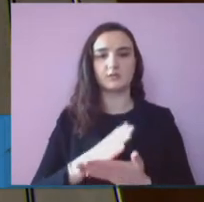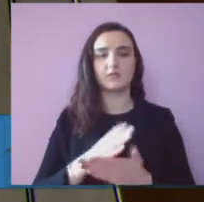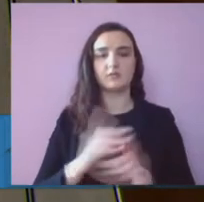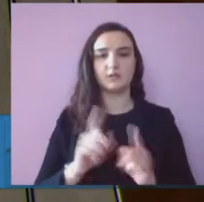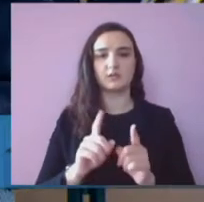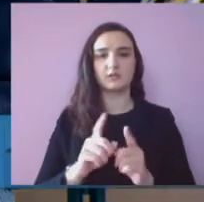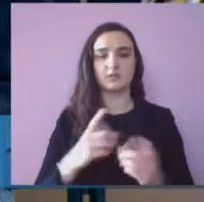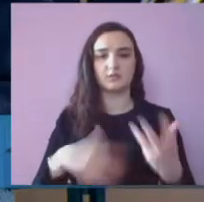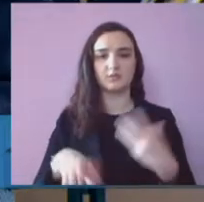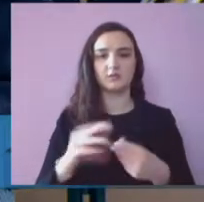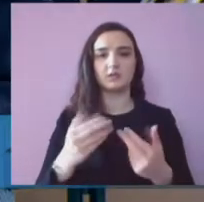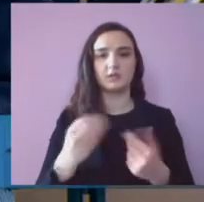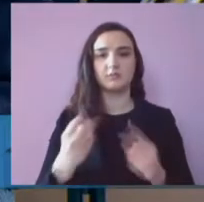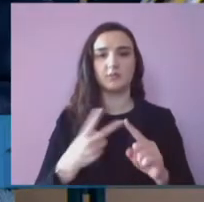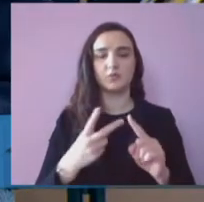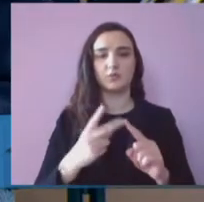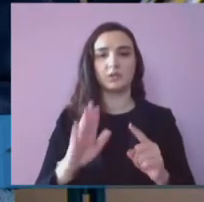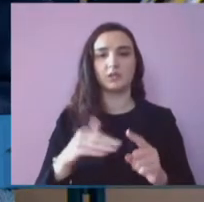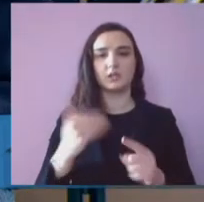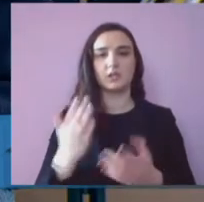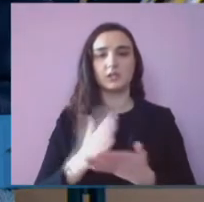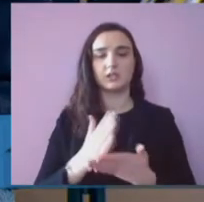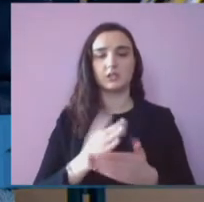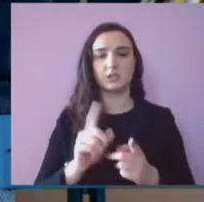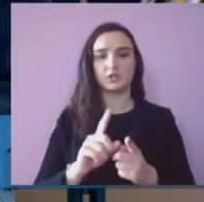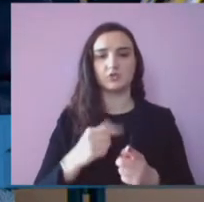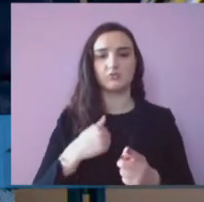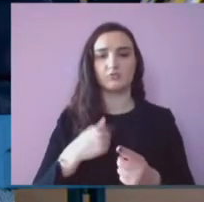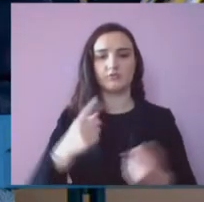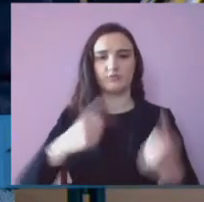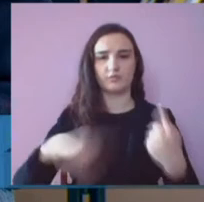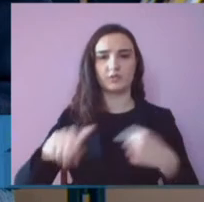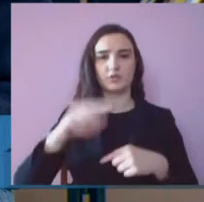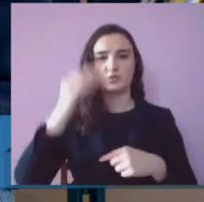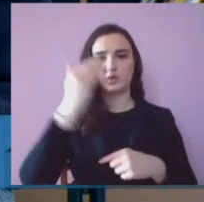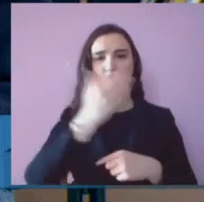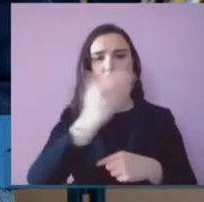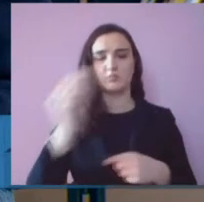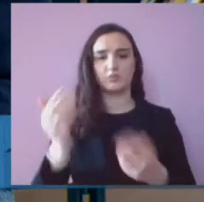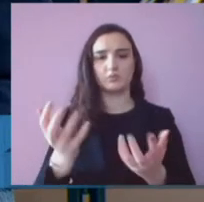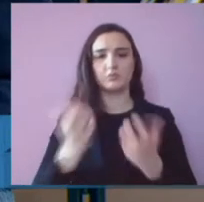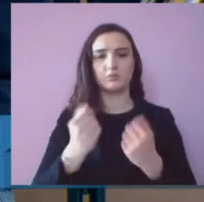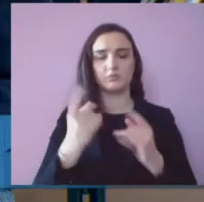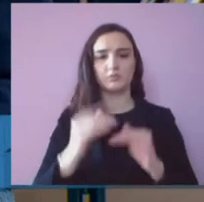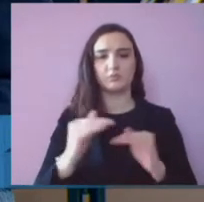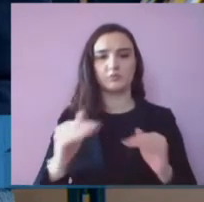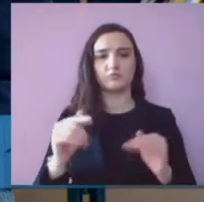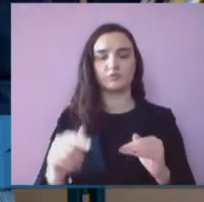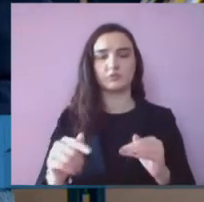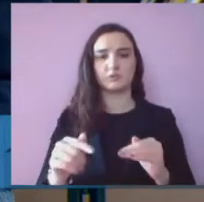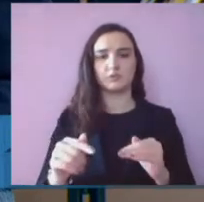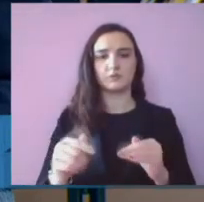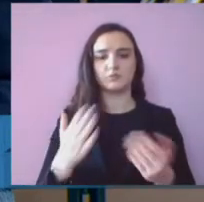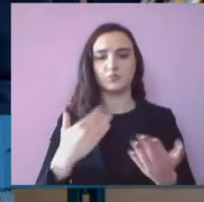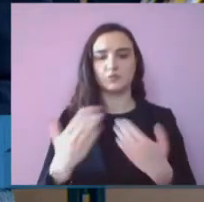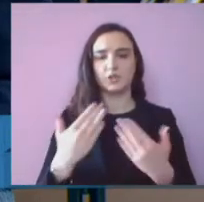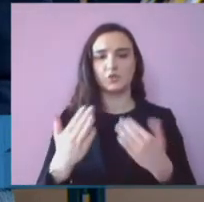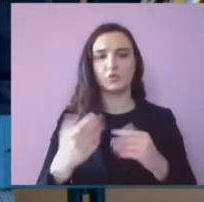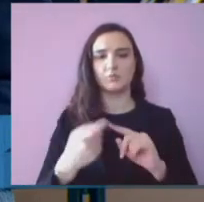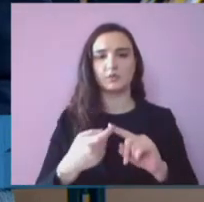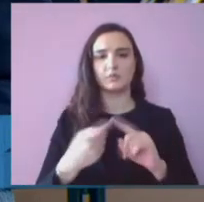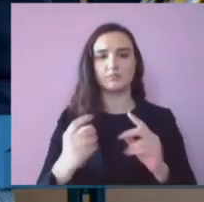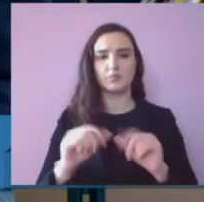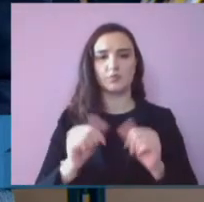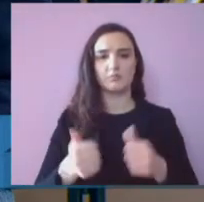კიდევ მეორე არსებობს ესეთი ჩვენ მიერ ჩვენ საზოგადოებაში მიღებული ბავშვთან აჟიტირებული ურთიერთობის ფორმა.